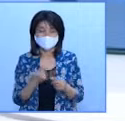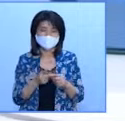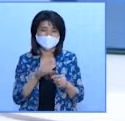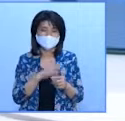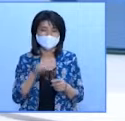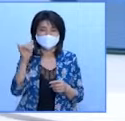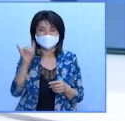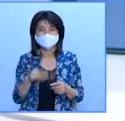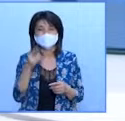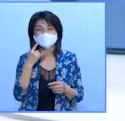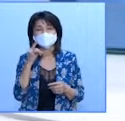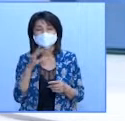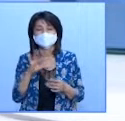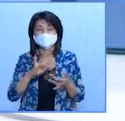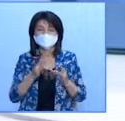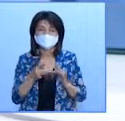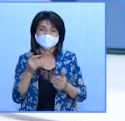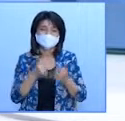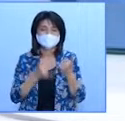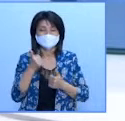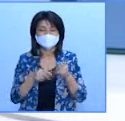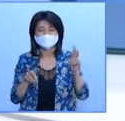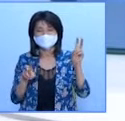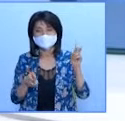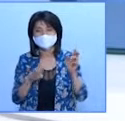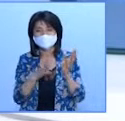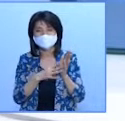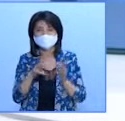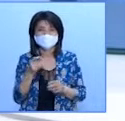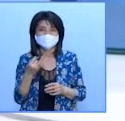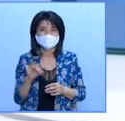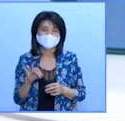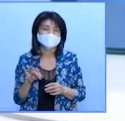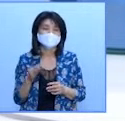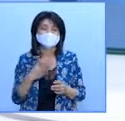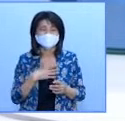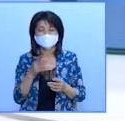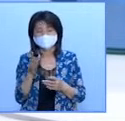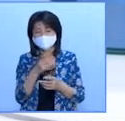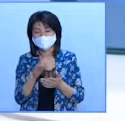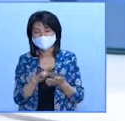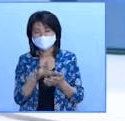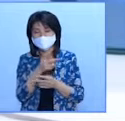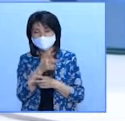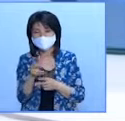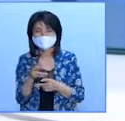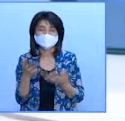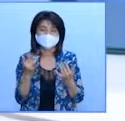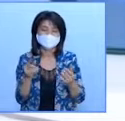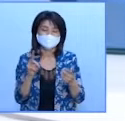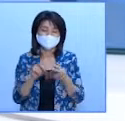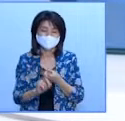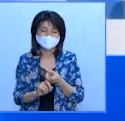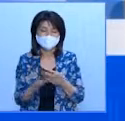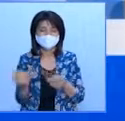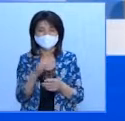университетов Павлодара стартовал онлайн-конкурс, посвященный 9 мая. Наш корреспондент Валерия Степчук связалась с одним из участников, который